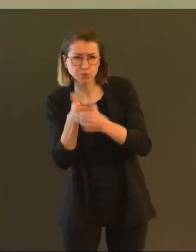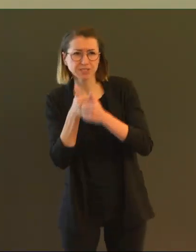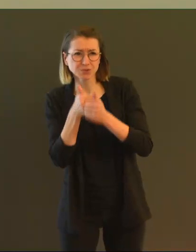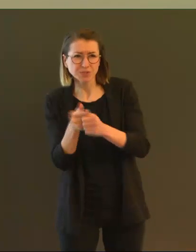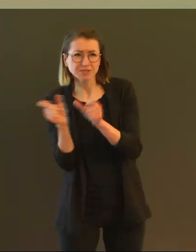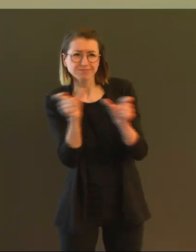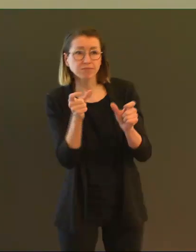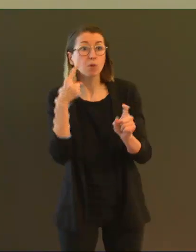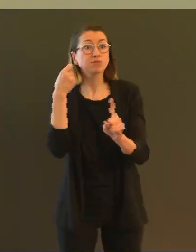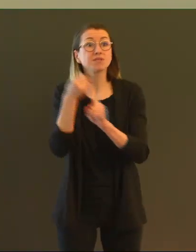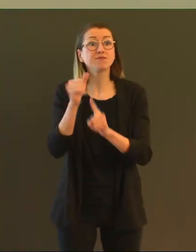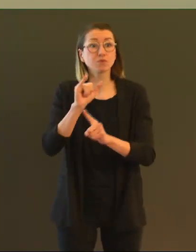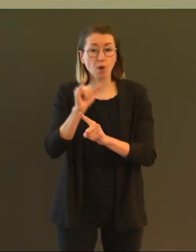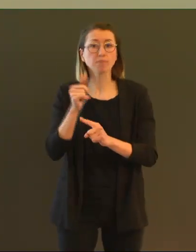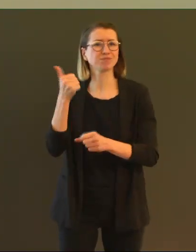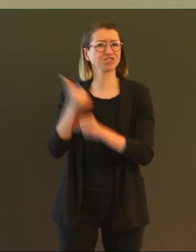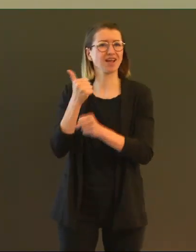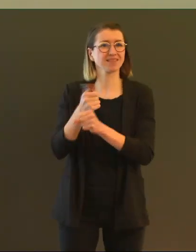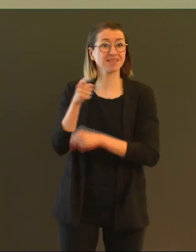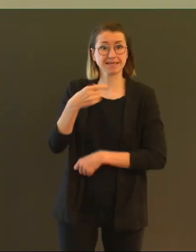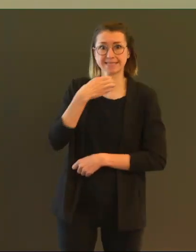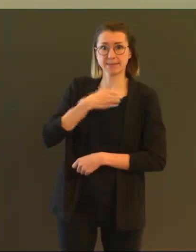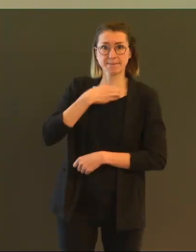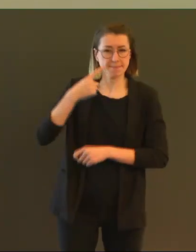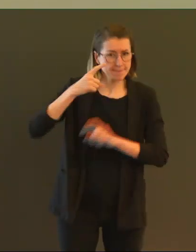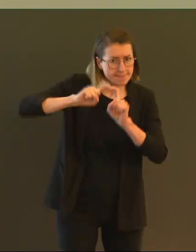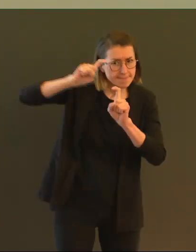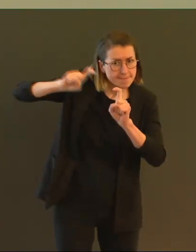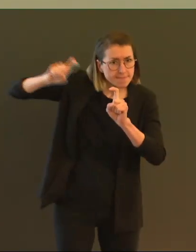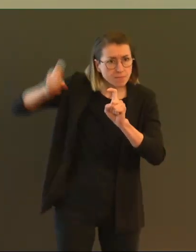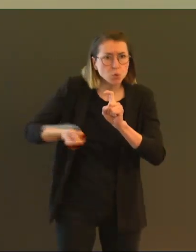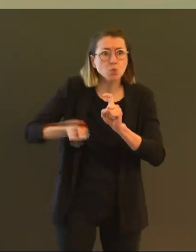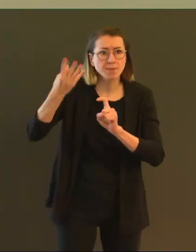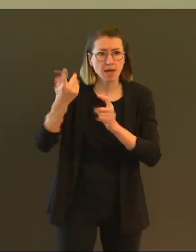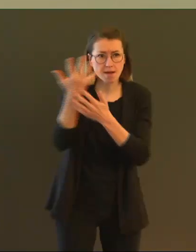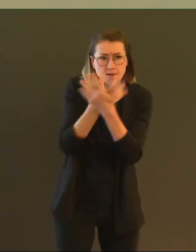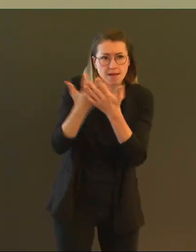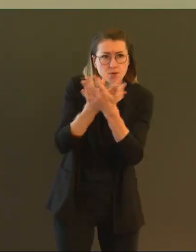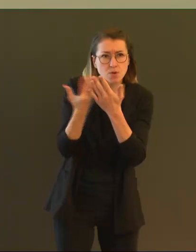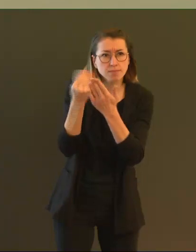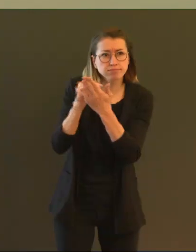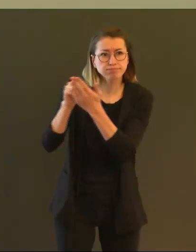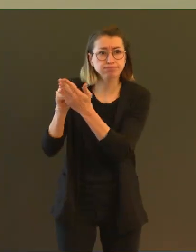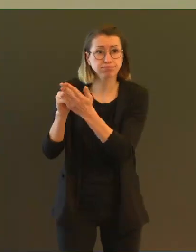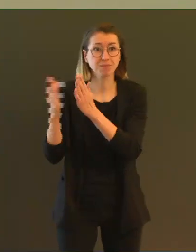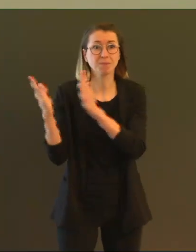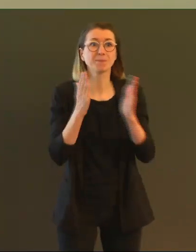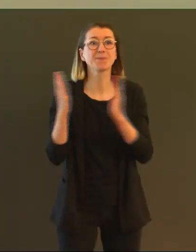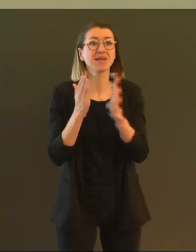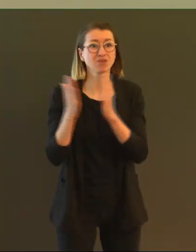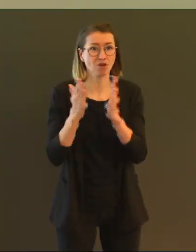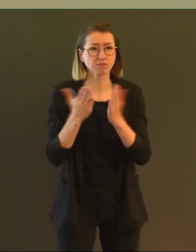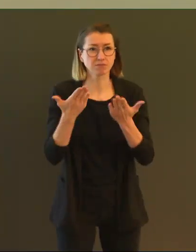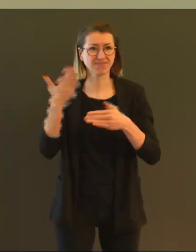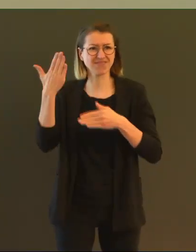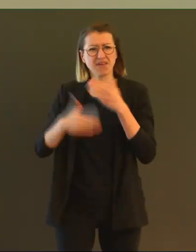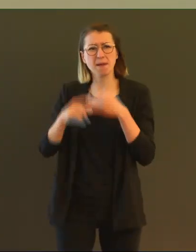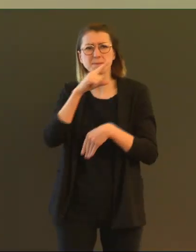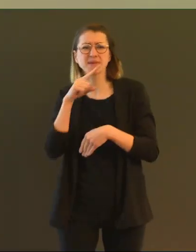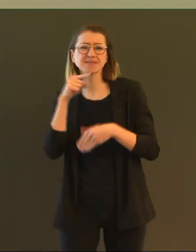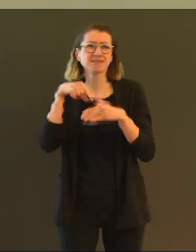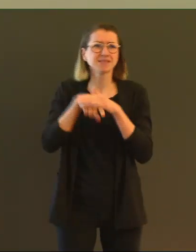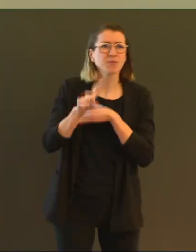indicateur est normalement suivi jusqu'à peu près fin mars, courant avril, mais son suivi a été prolongé de